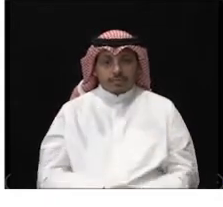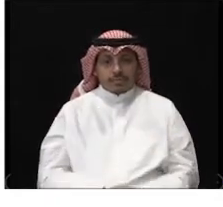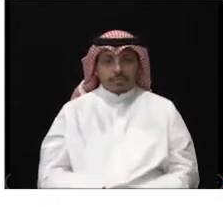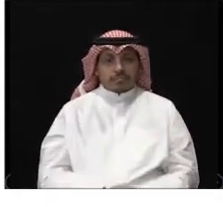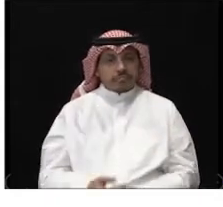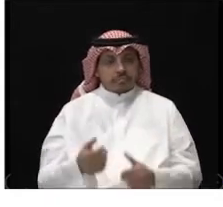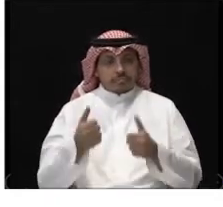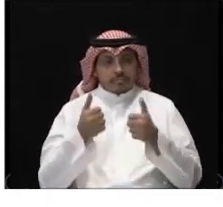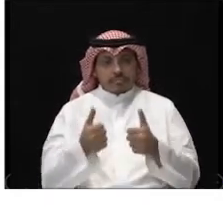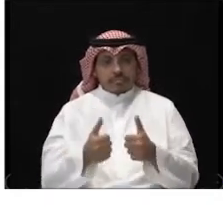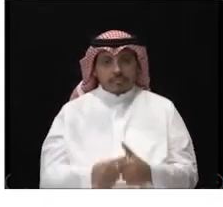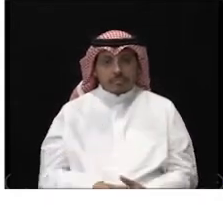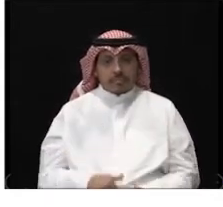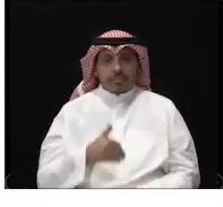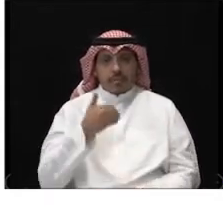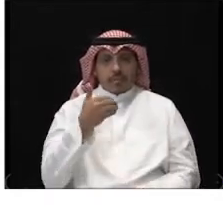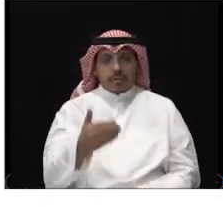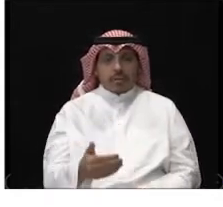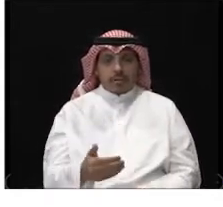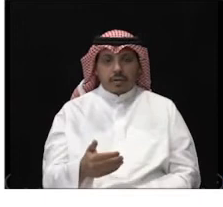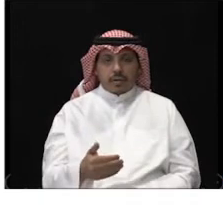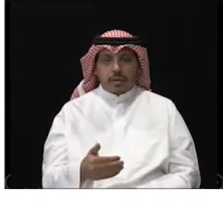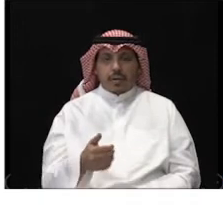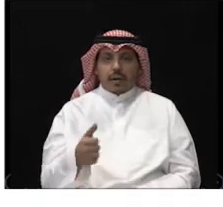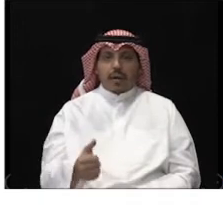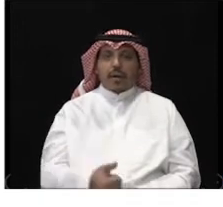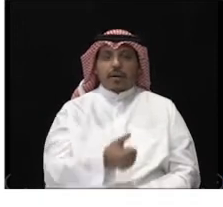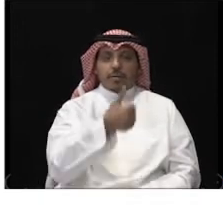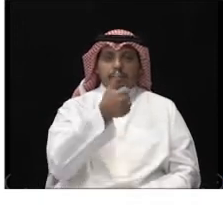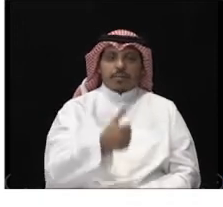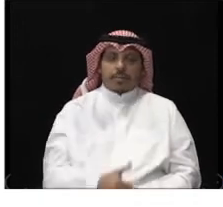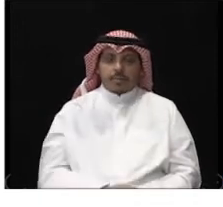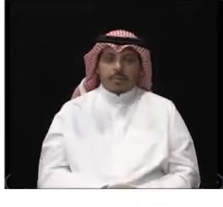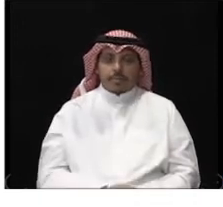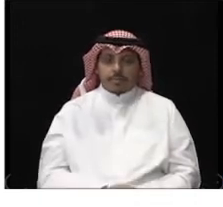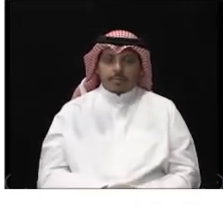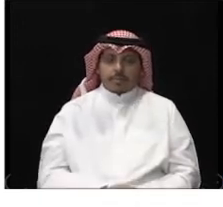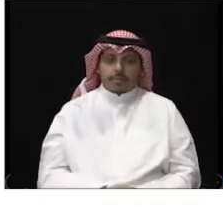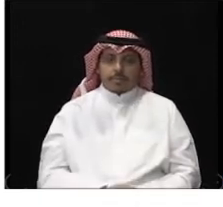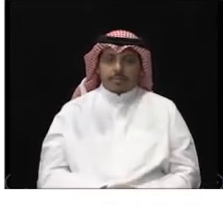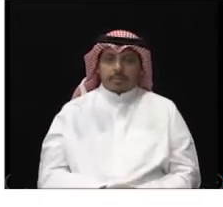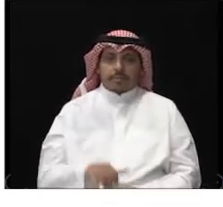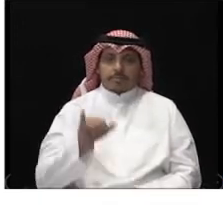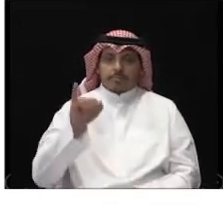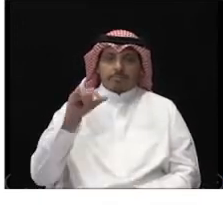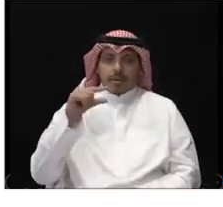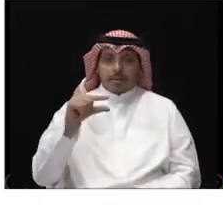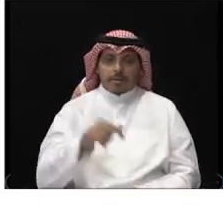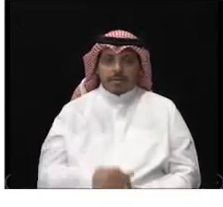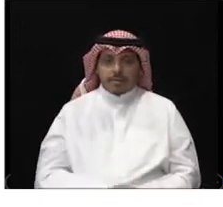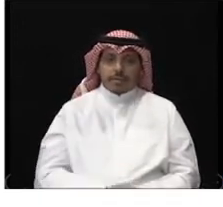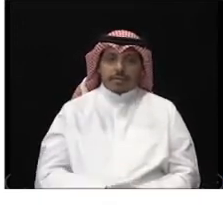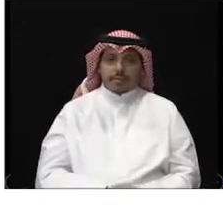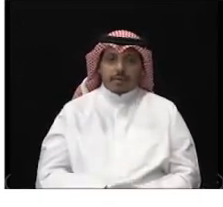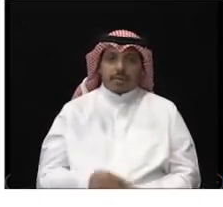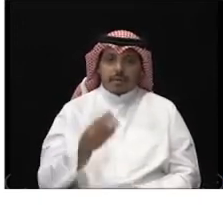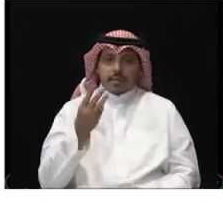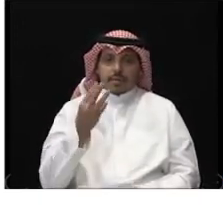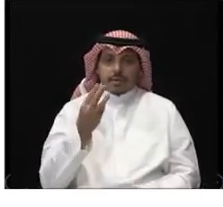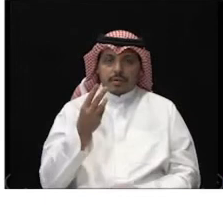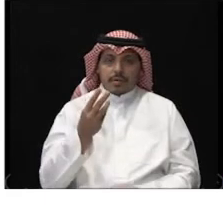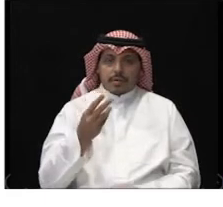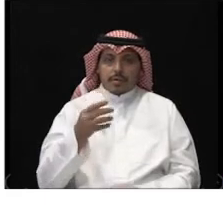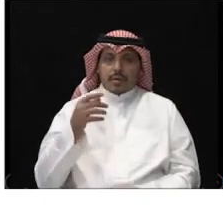أحسنتم، لأن بعده حرف الآ، والآ من حروف المد، وذكرنا بأن حروف المد ثلاثة، آ